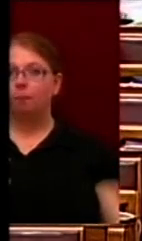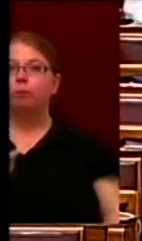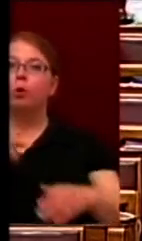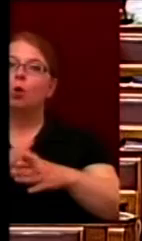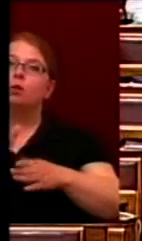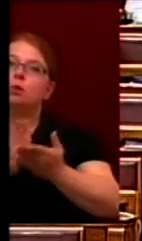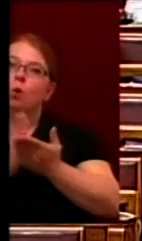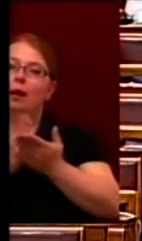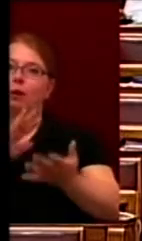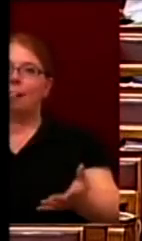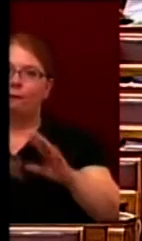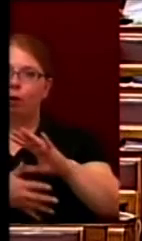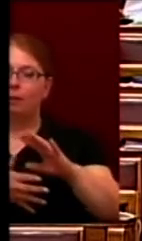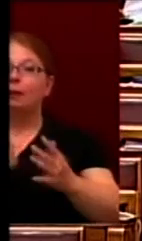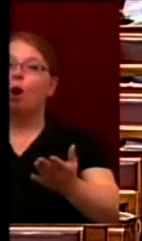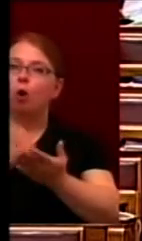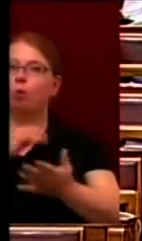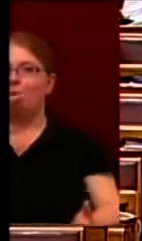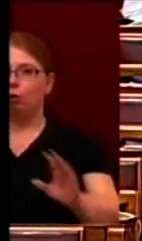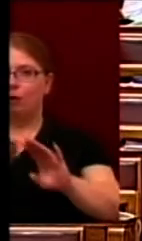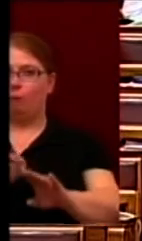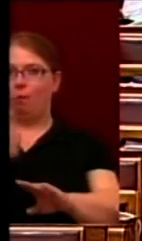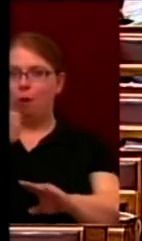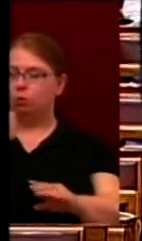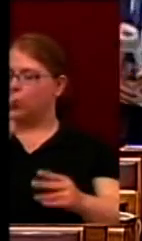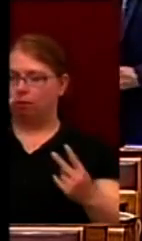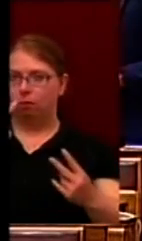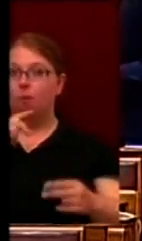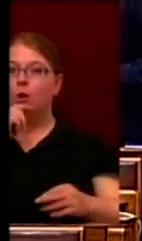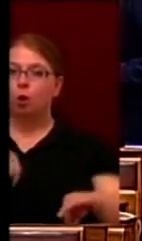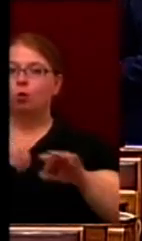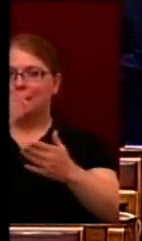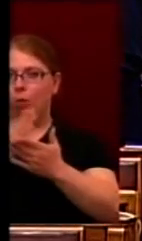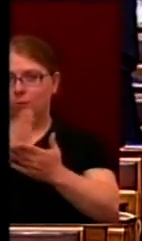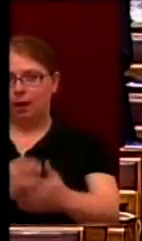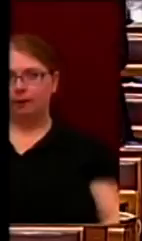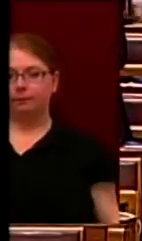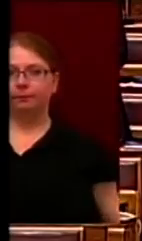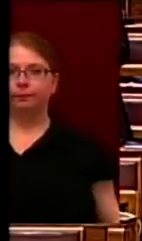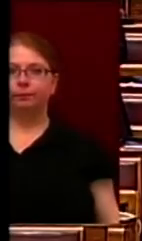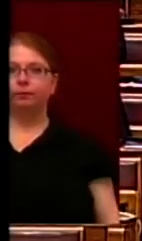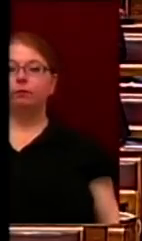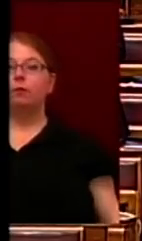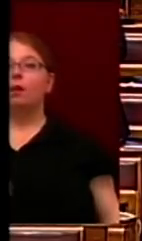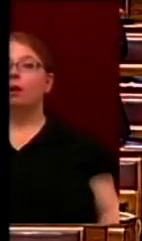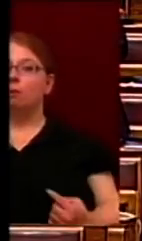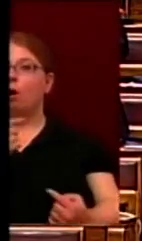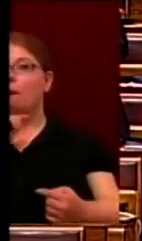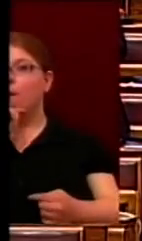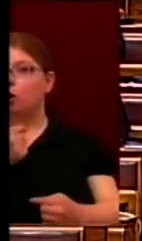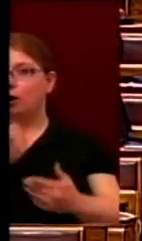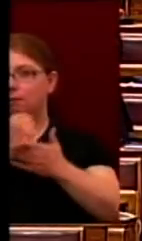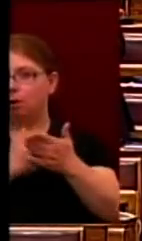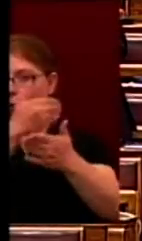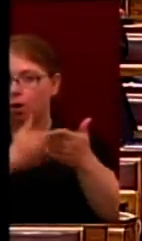közszolgálat reformját egy alkotmányos reformnak kell megelőznie. Ez Magyarországon már megtörtént. Maga a magyari program nem